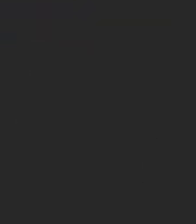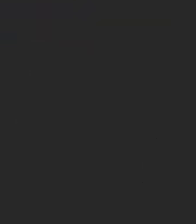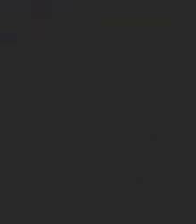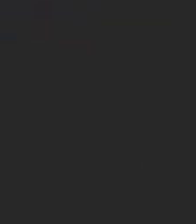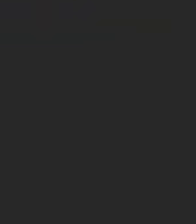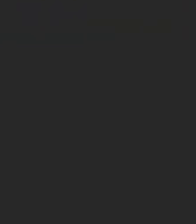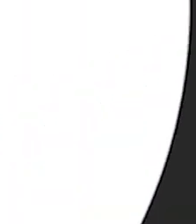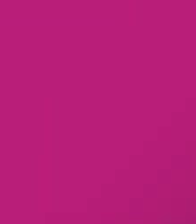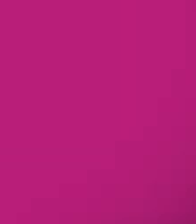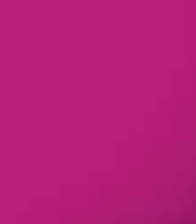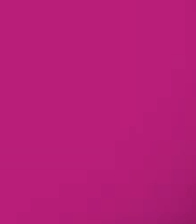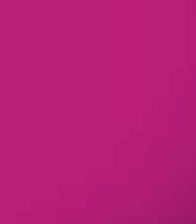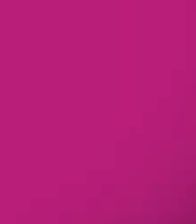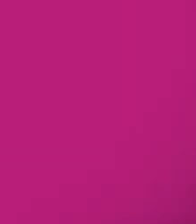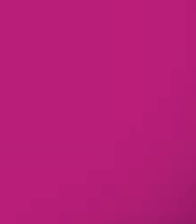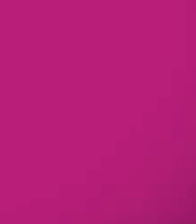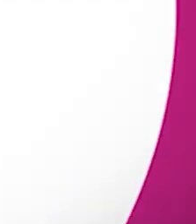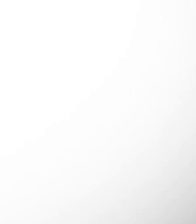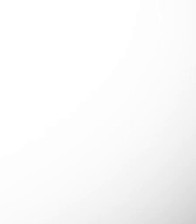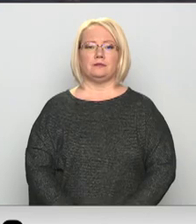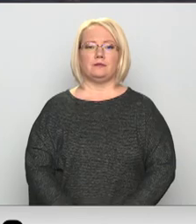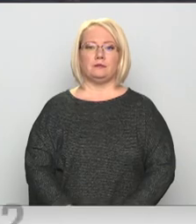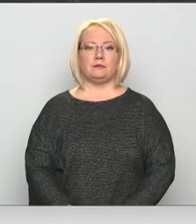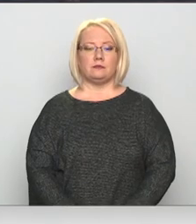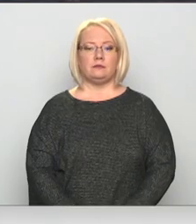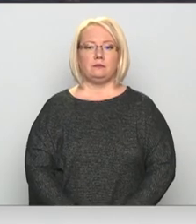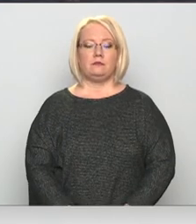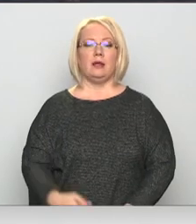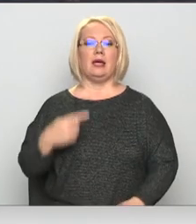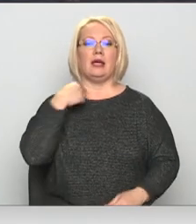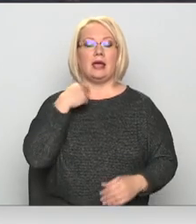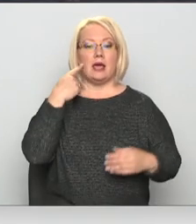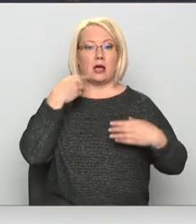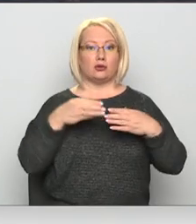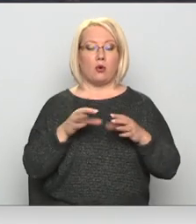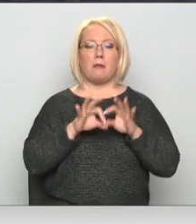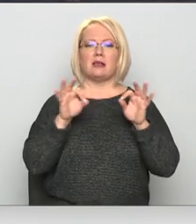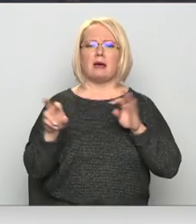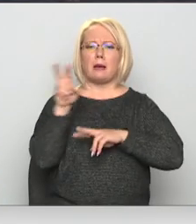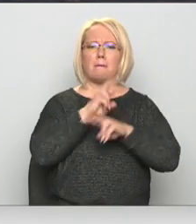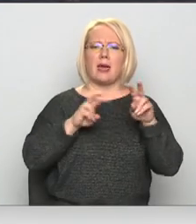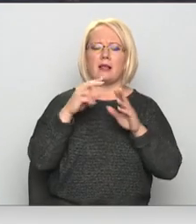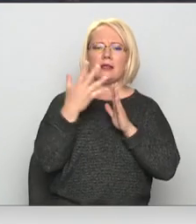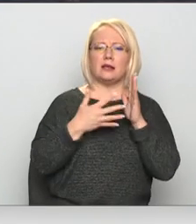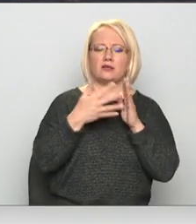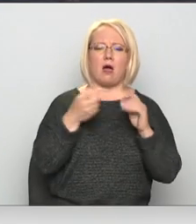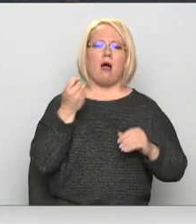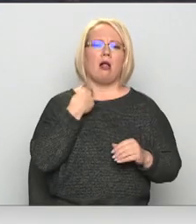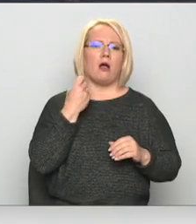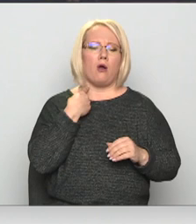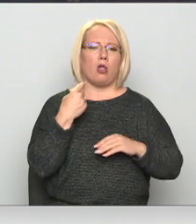Re, viss ēters ir te! Rīgas domē sāk meklēt risinājumus alkohola